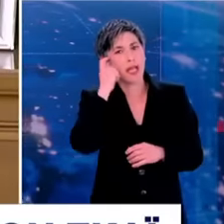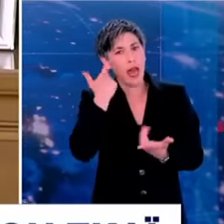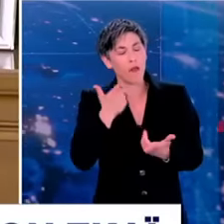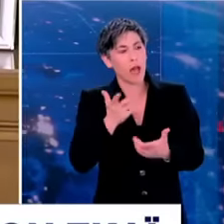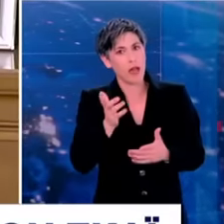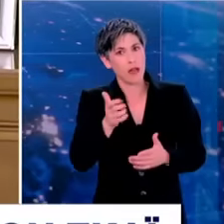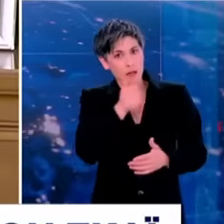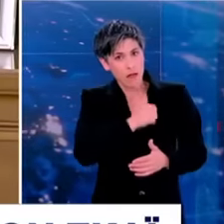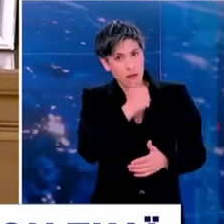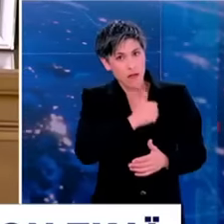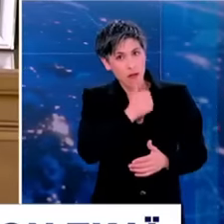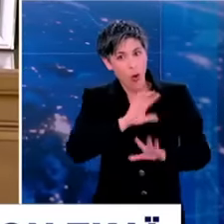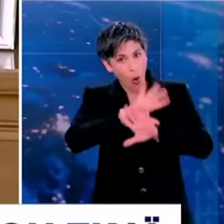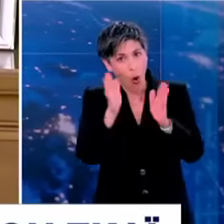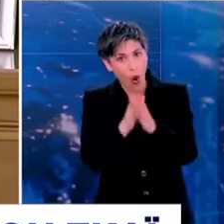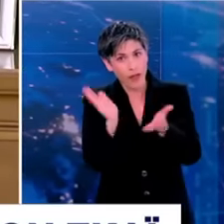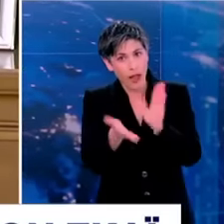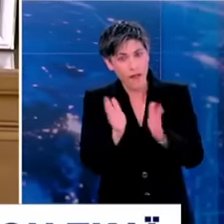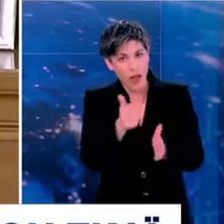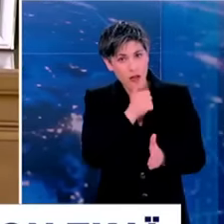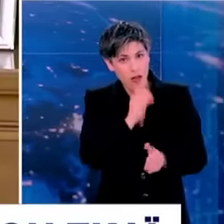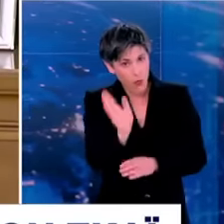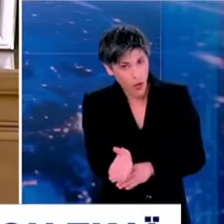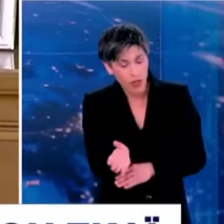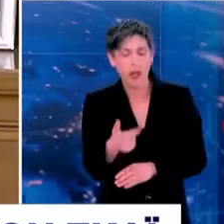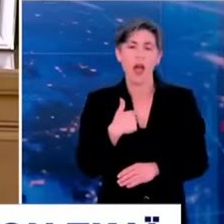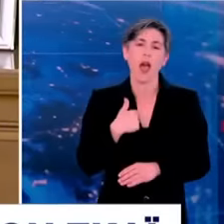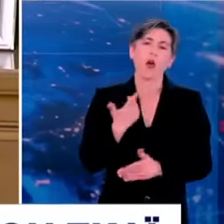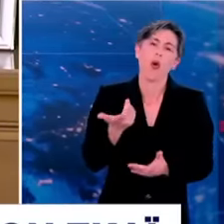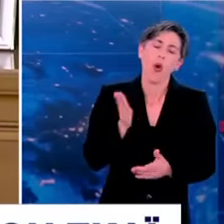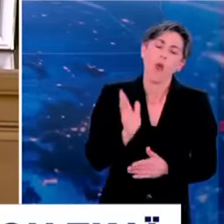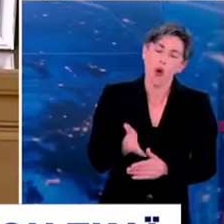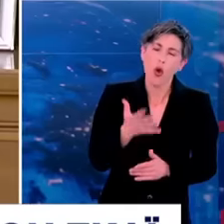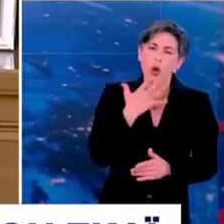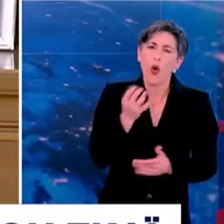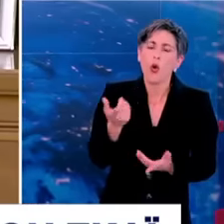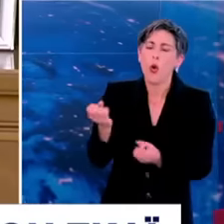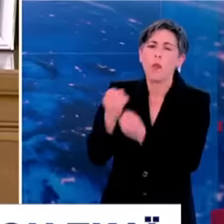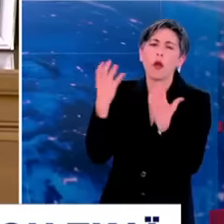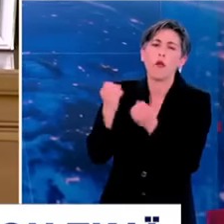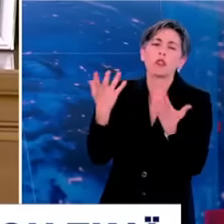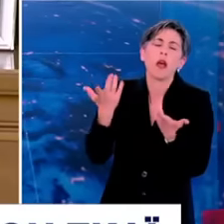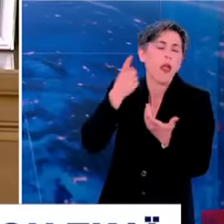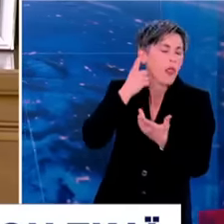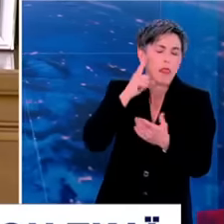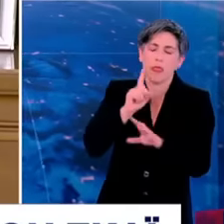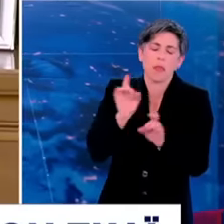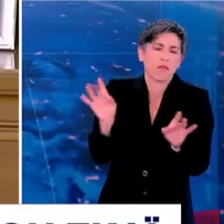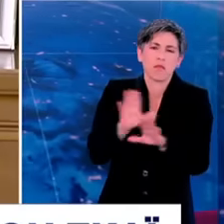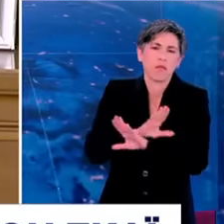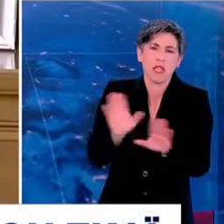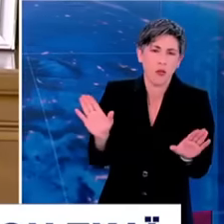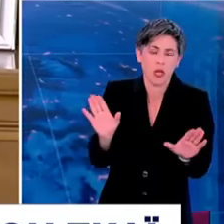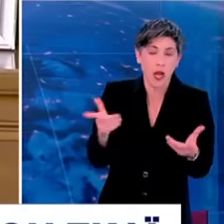ανεχόμαστε τέτοια φαινόμενα. Αυτό το οποίο μπορώ να πω, γιατί και εγώ δεν έχω πρόσθετη πληροφόρηση όπως αντιλαμβάνεστε, είναι